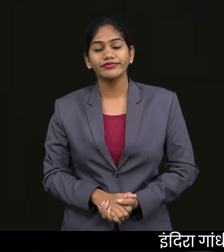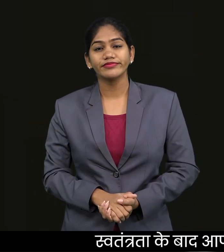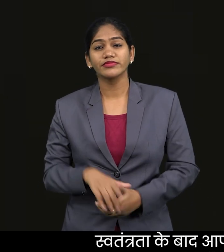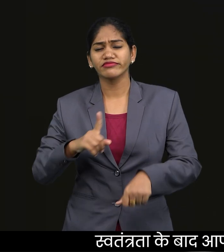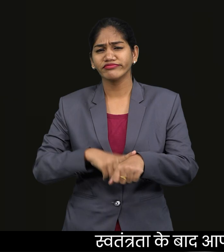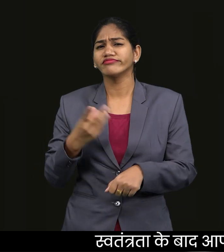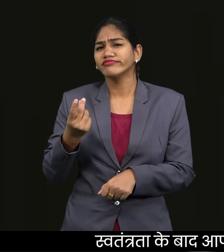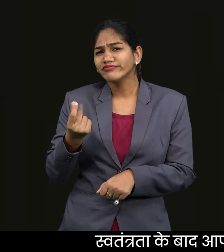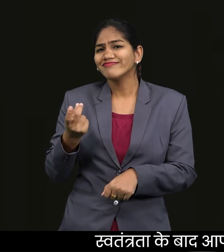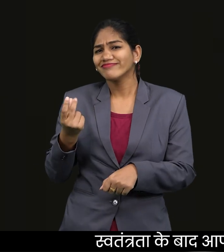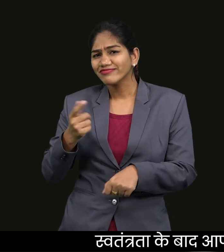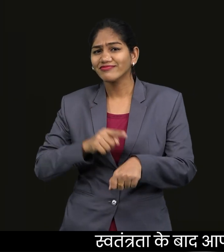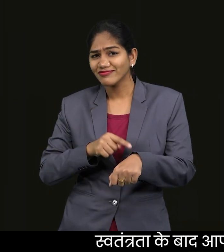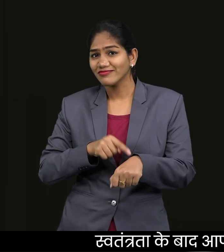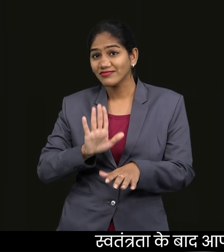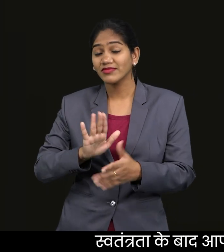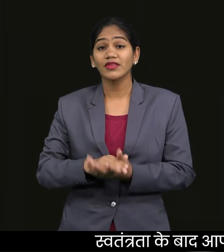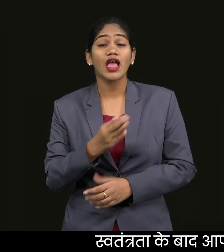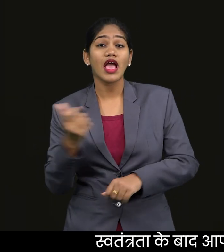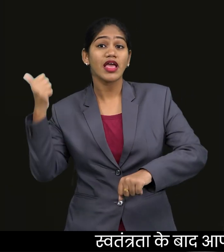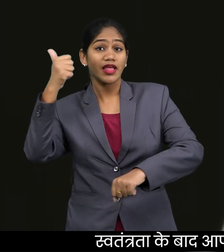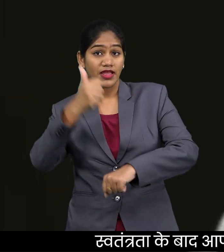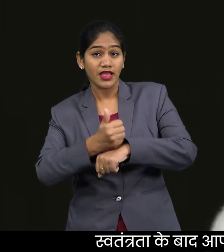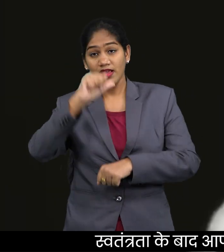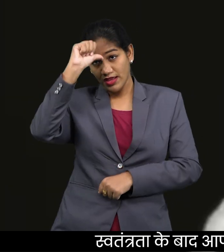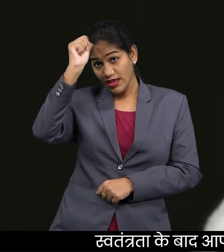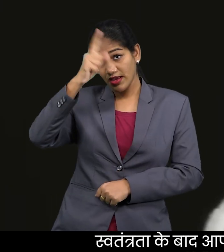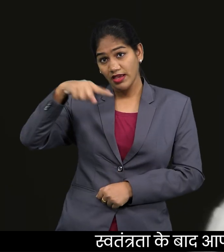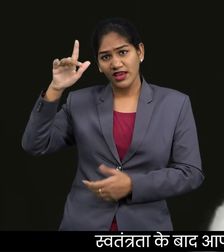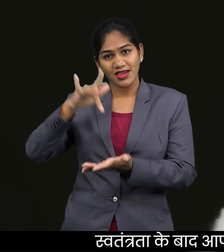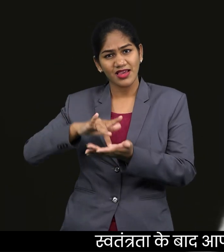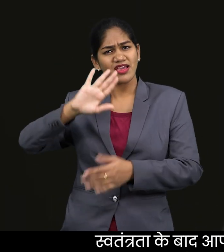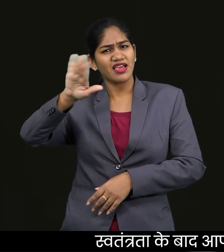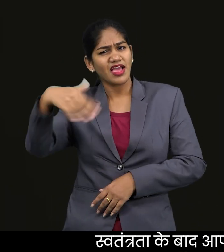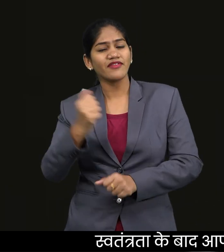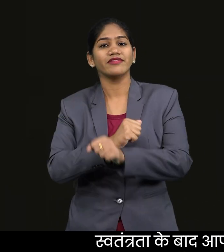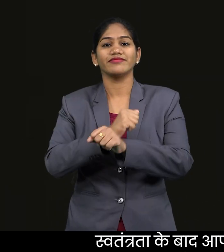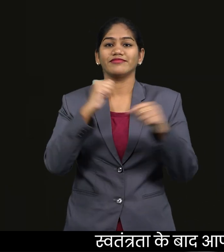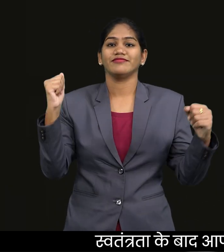स्वतंत्रता के बाद आपातकाल की अवधि और भारत की स्थापना।